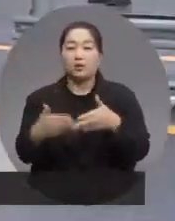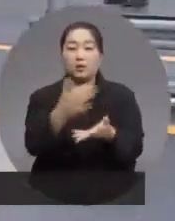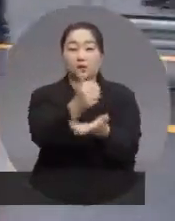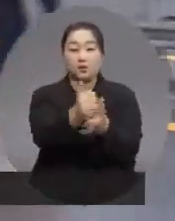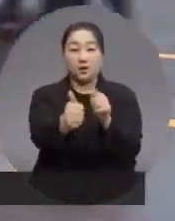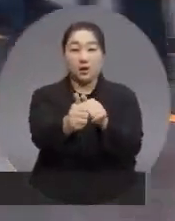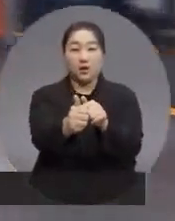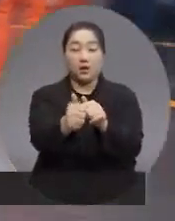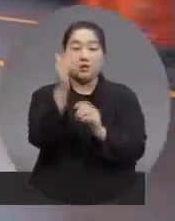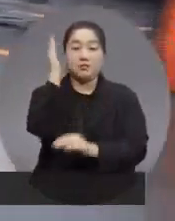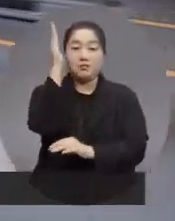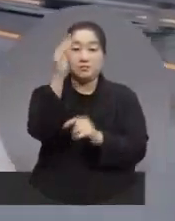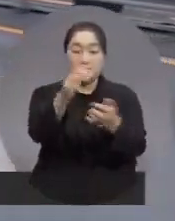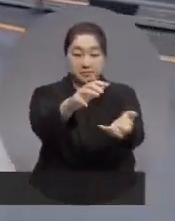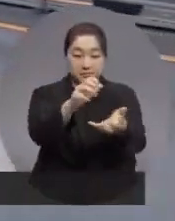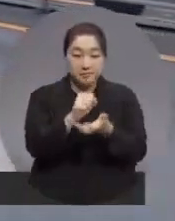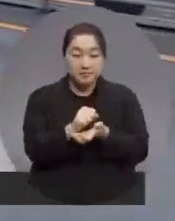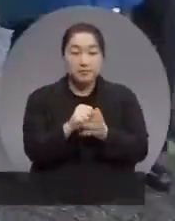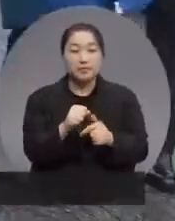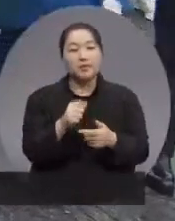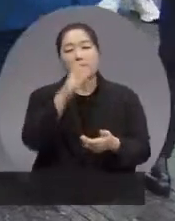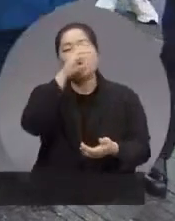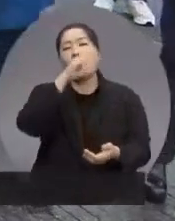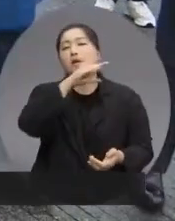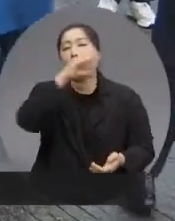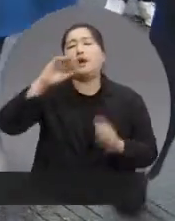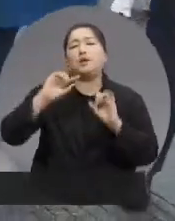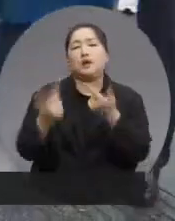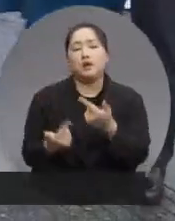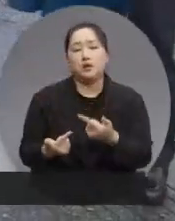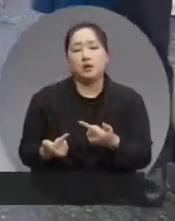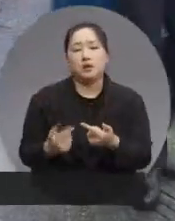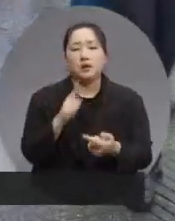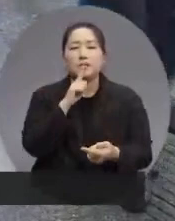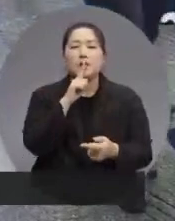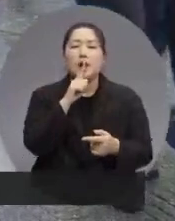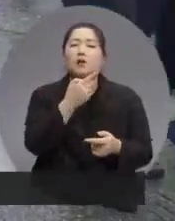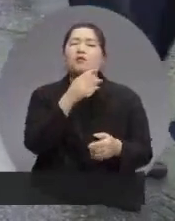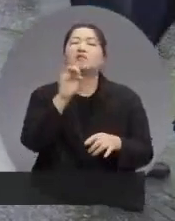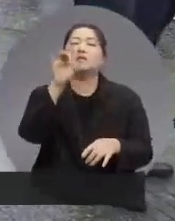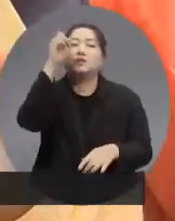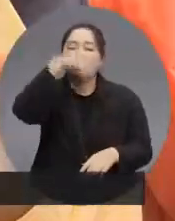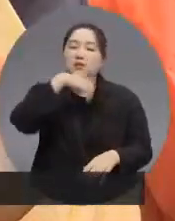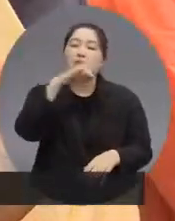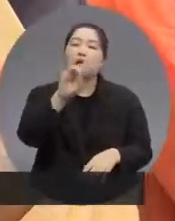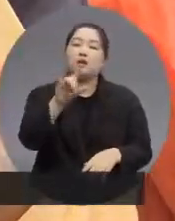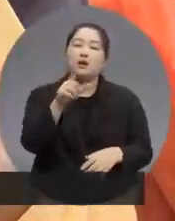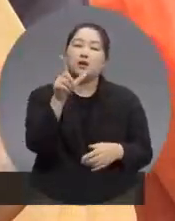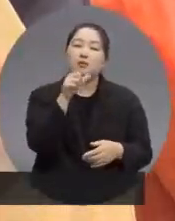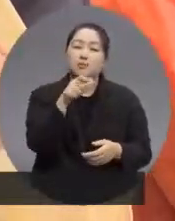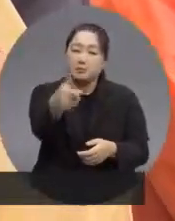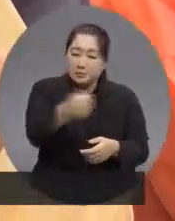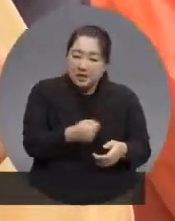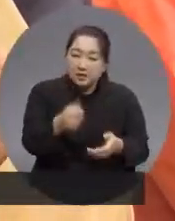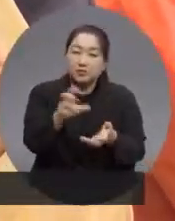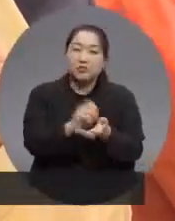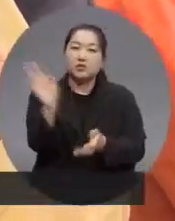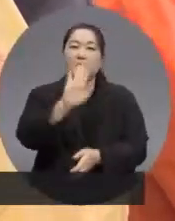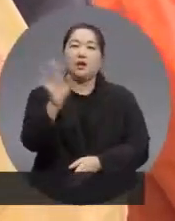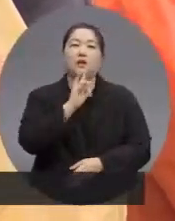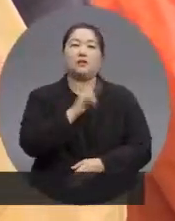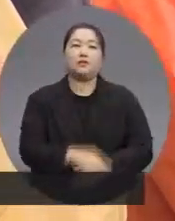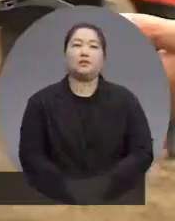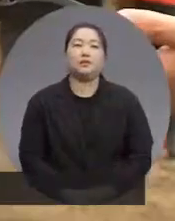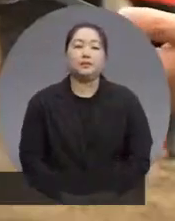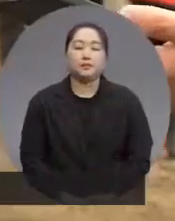김영환 충북지사 발언에 대해서는 적절하진 못했지만 말 한마디라며 문제 삼진 않겠다는 뜻을